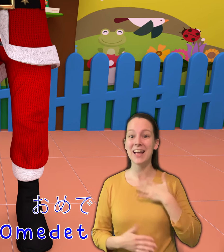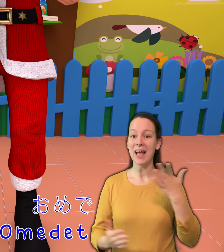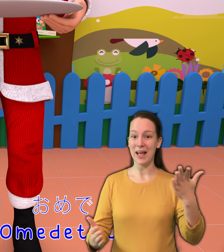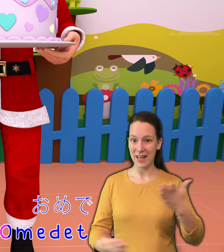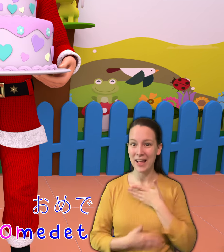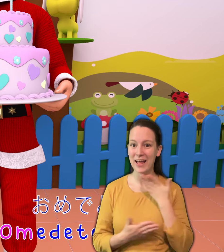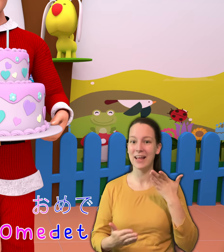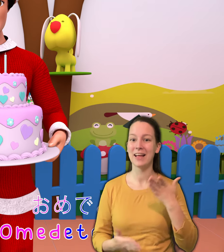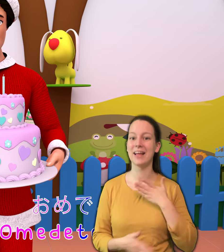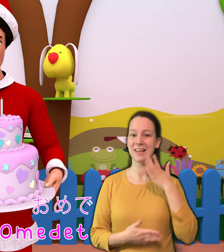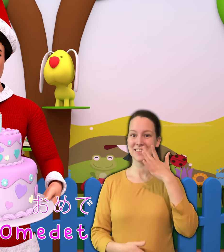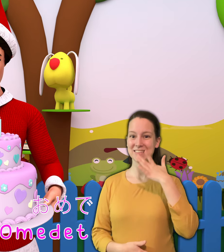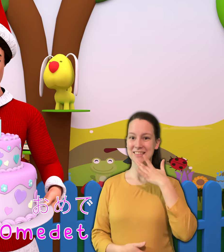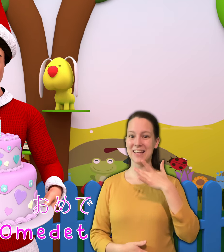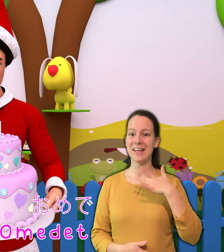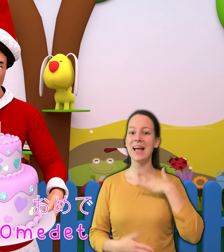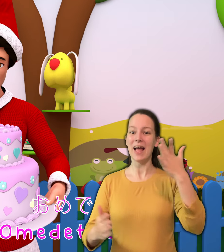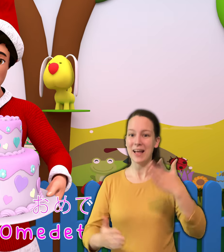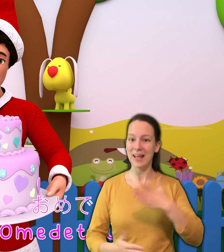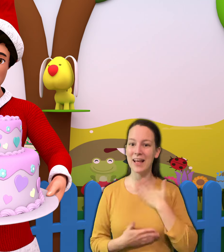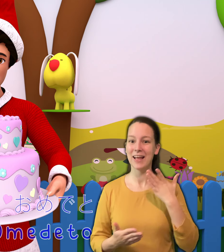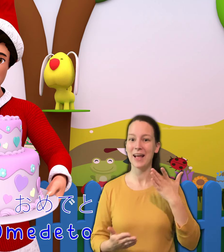誕生日おめでとう